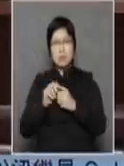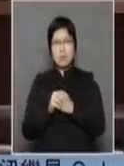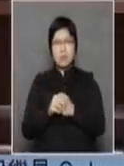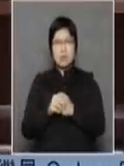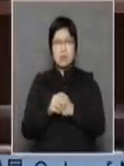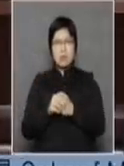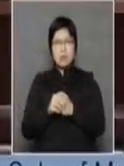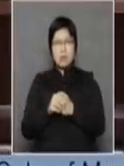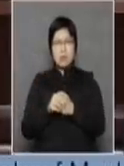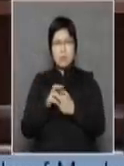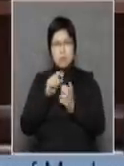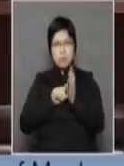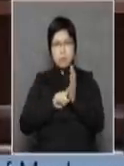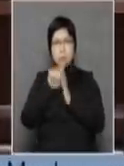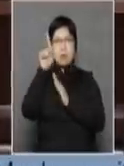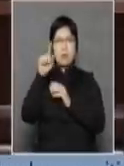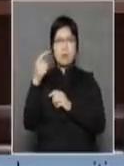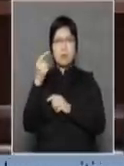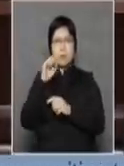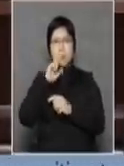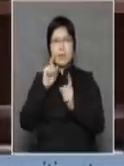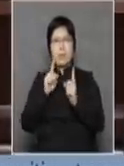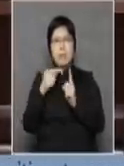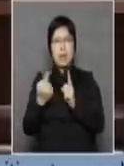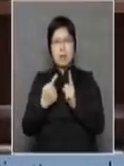啲反價咧一口價係100萬嘅。